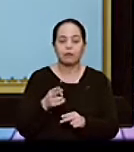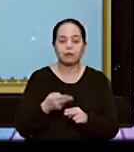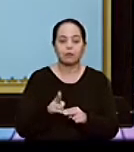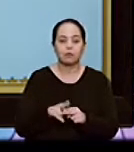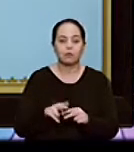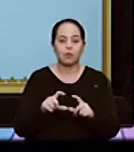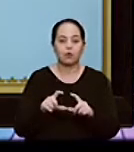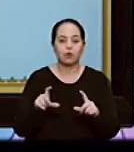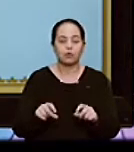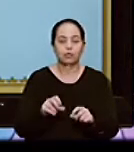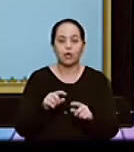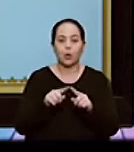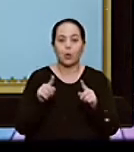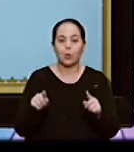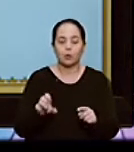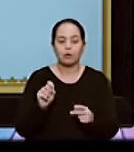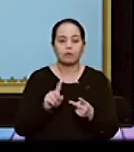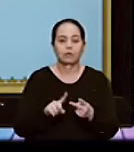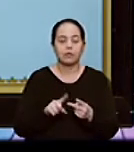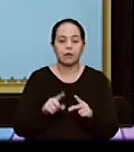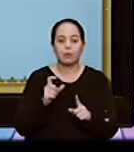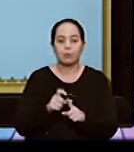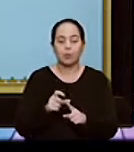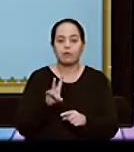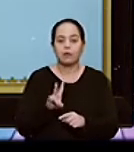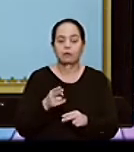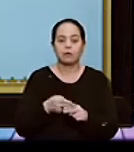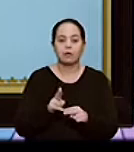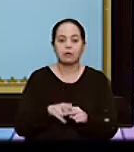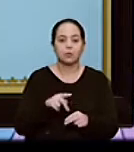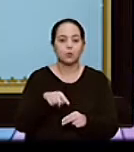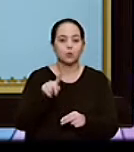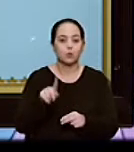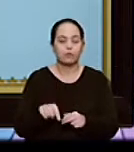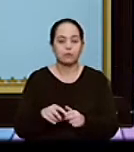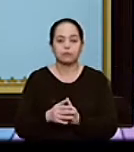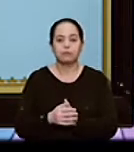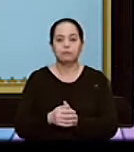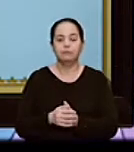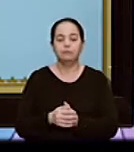это окончание корня, а вторая буква «н» – это суффикс.